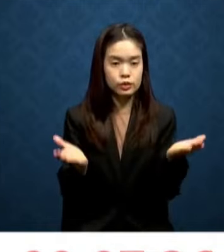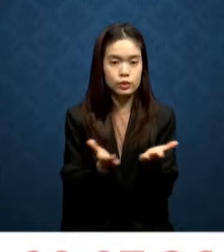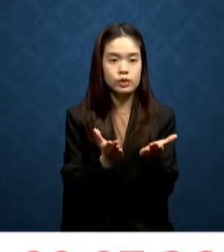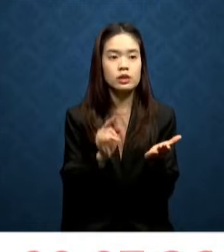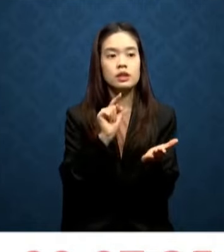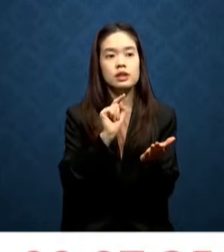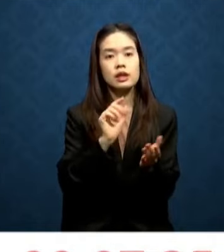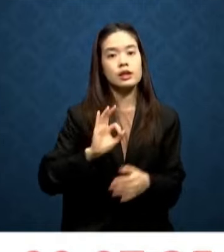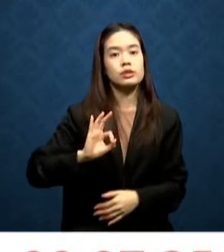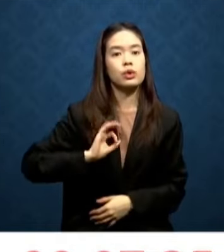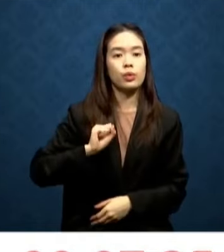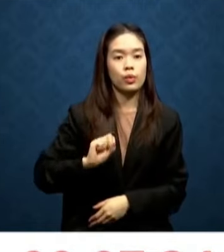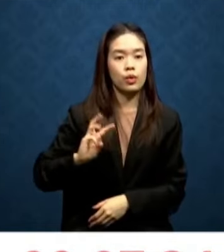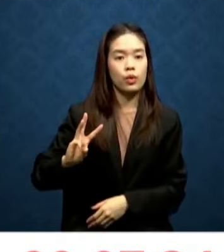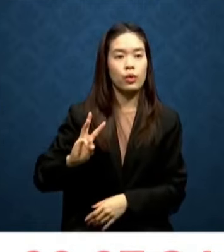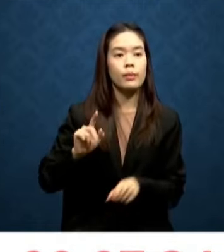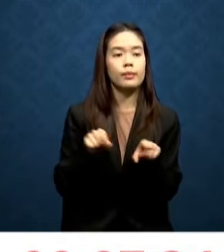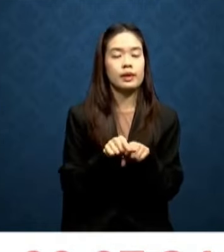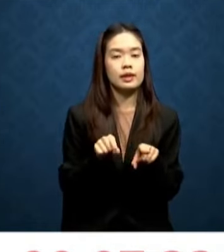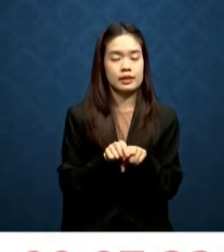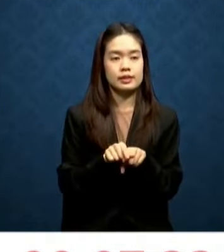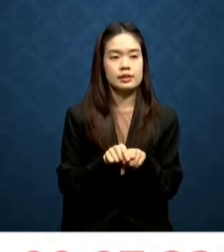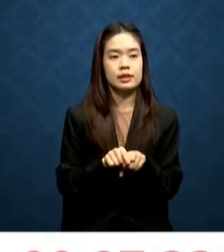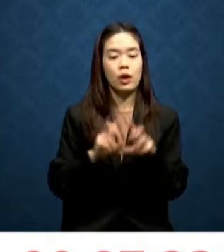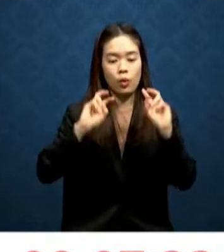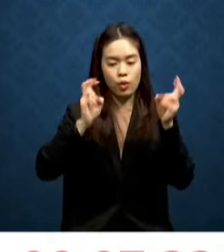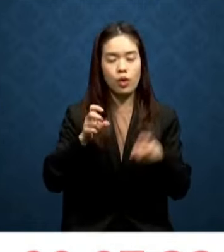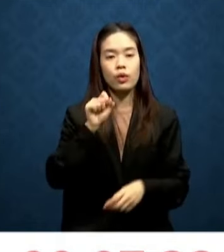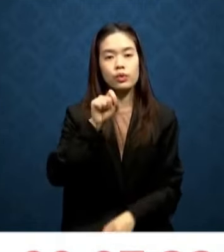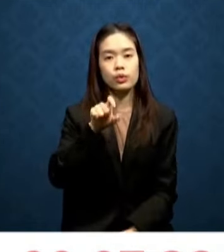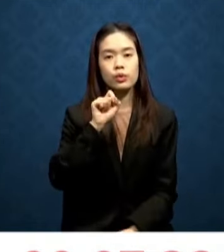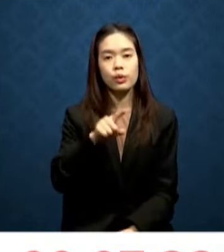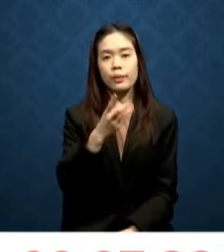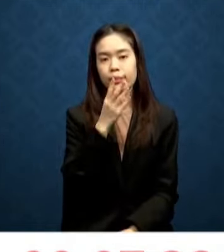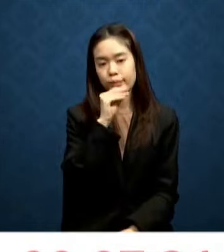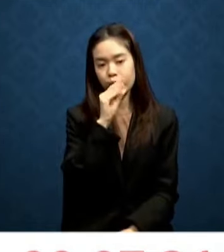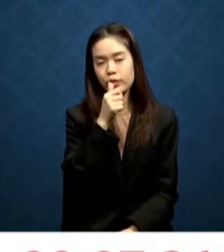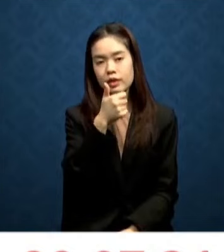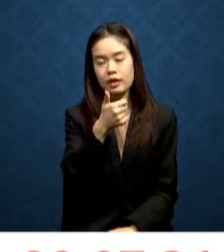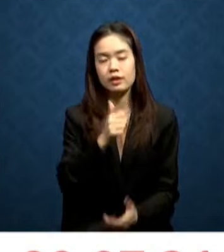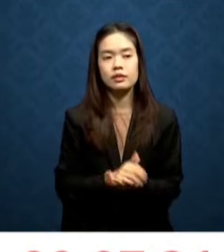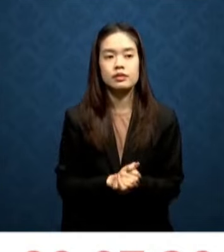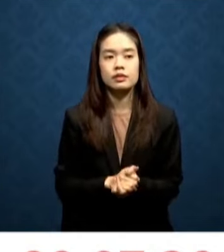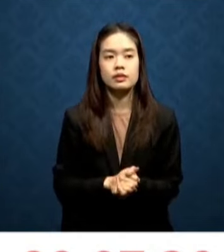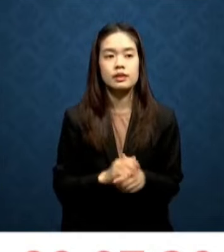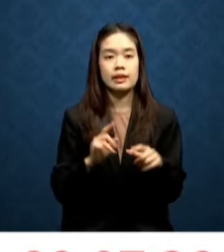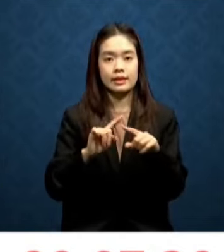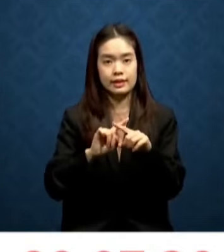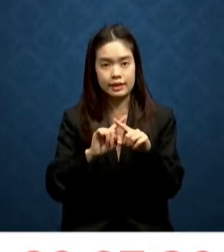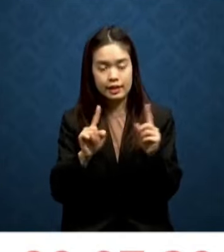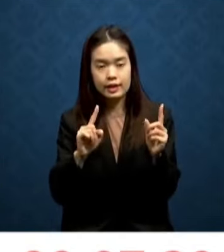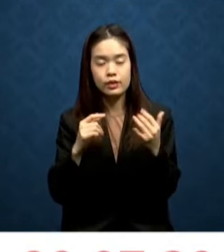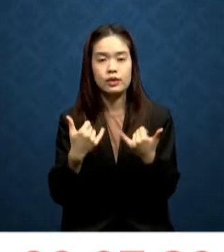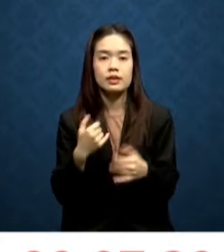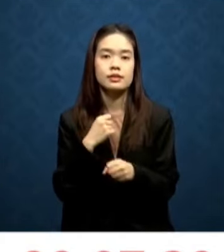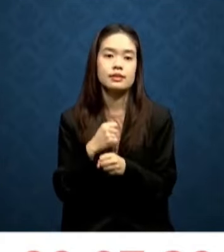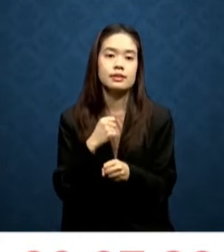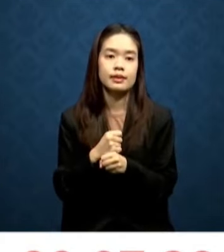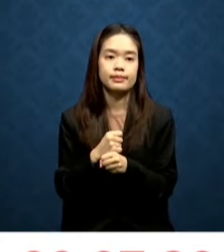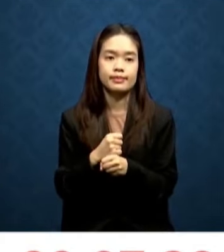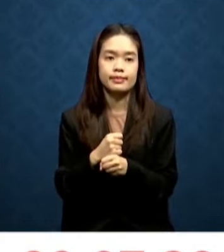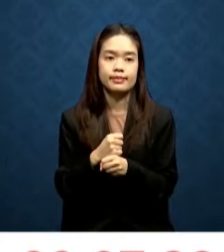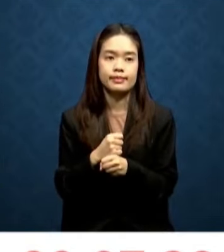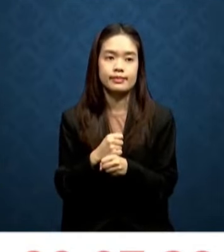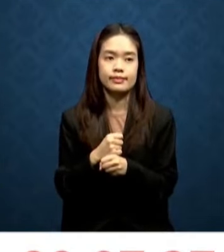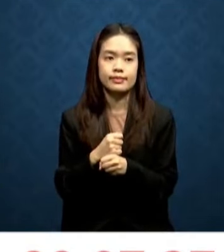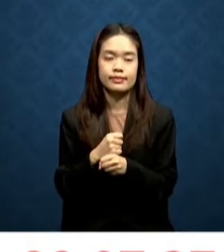ว่าโอเคการเสนอเรื่องด่วนยติด่วนเนี่ยสามารถเสนอด้วยวาจาได้แต่อีกเรื่องนึงเนี่ยครับเรากำลังจะทำผมอยากทำให้เรื่อง